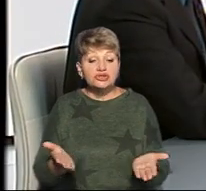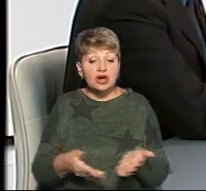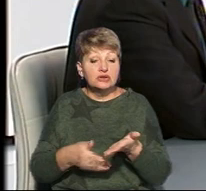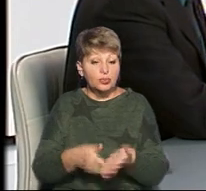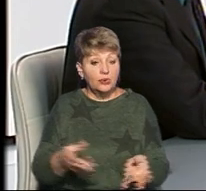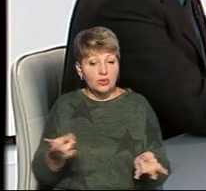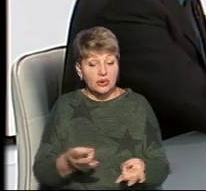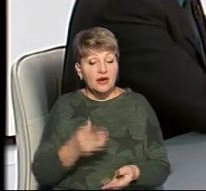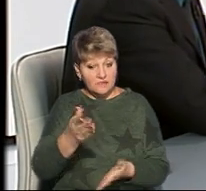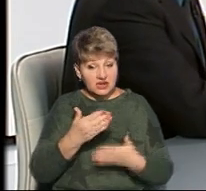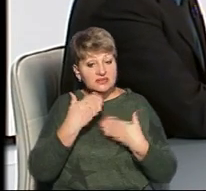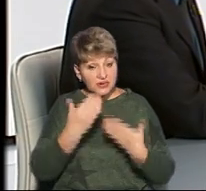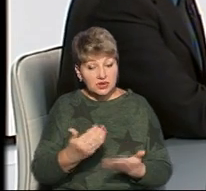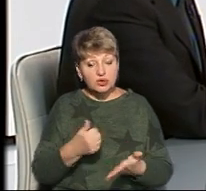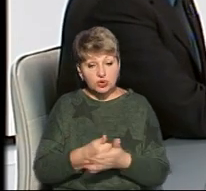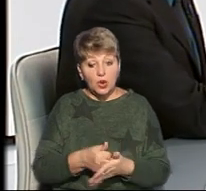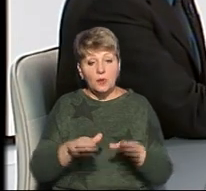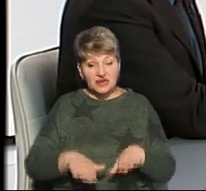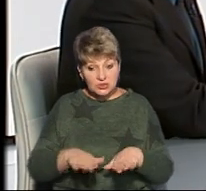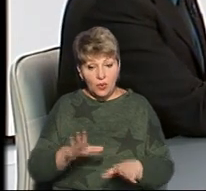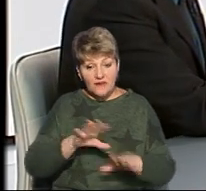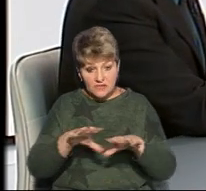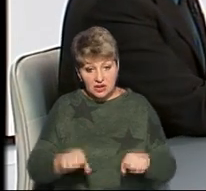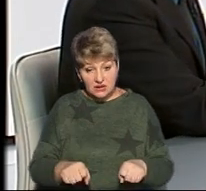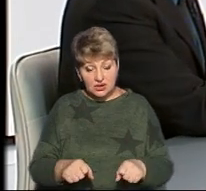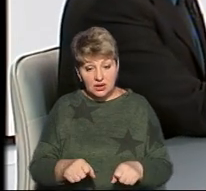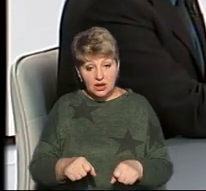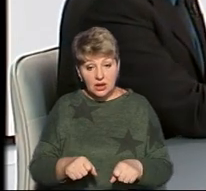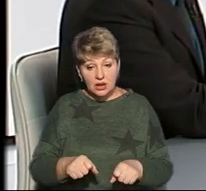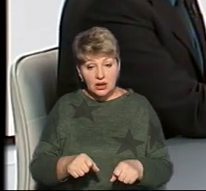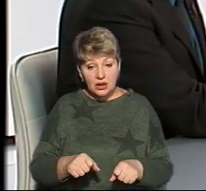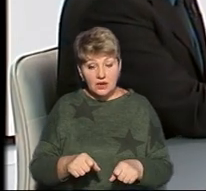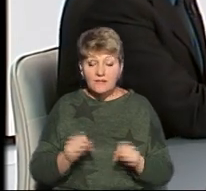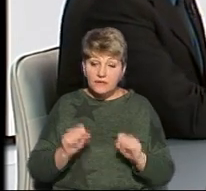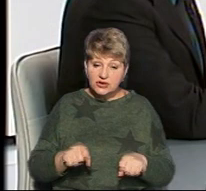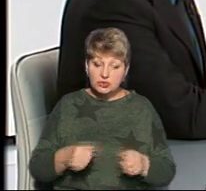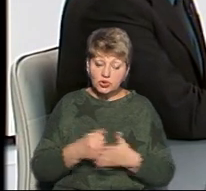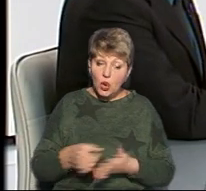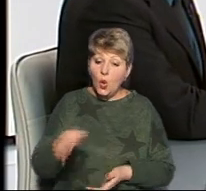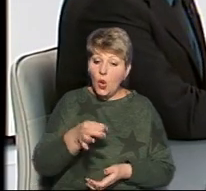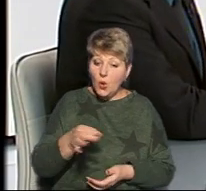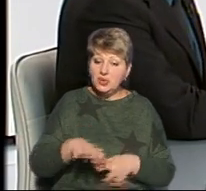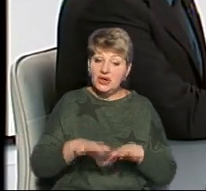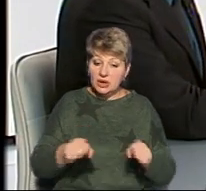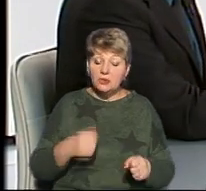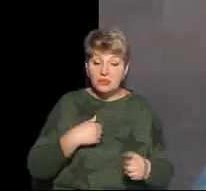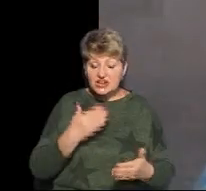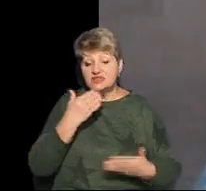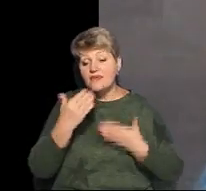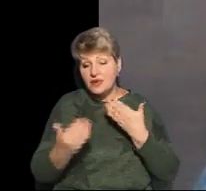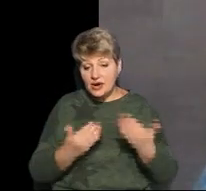Звертались до міської влади, можливо, до обласного керівництва? Звертались ми у багато